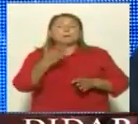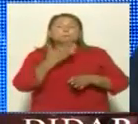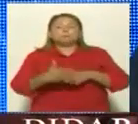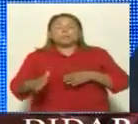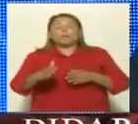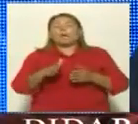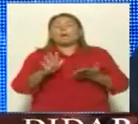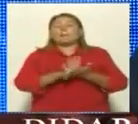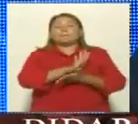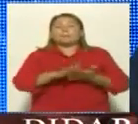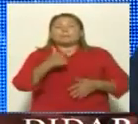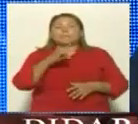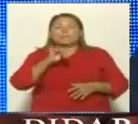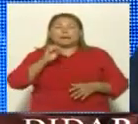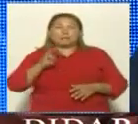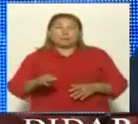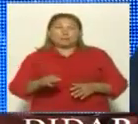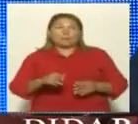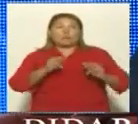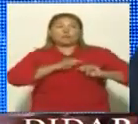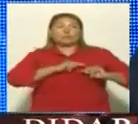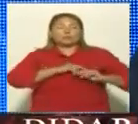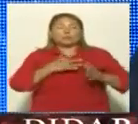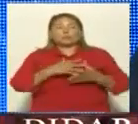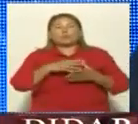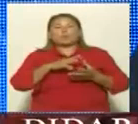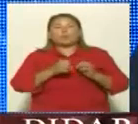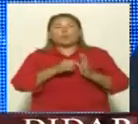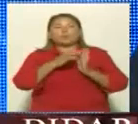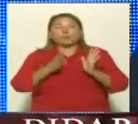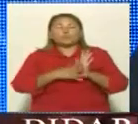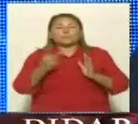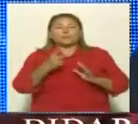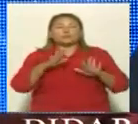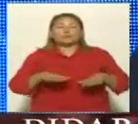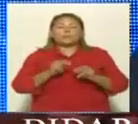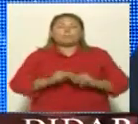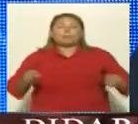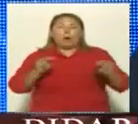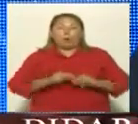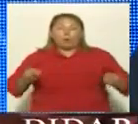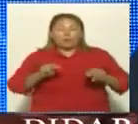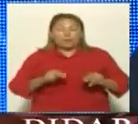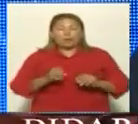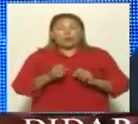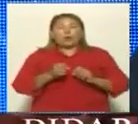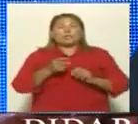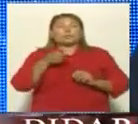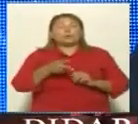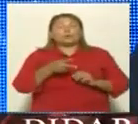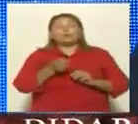бөлігі бұл инженерлік өндеу және құрылыс саласына бөлінді 19 000-ға жуығы. Екінші орында бізде педагогикалық бағытқа